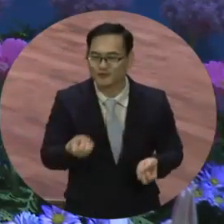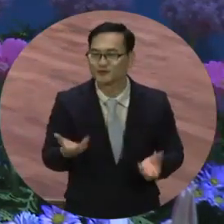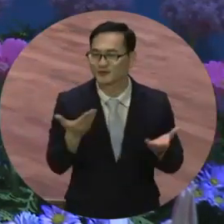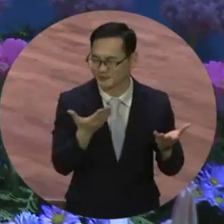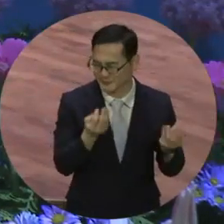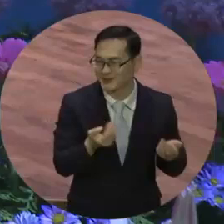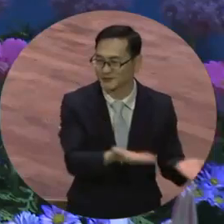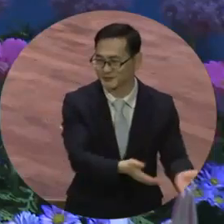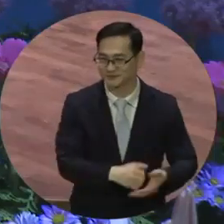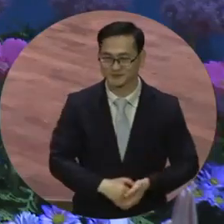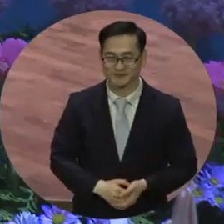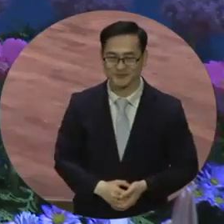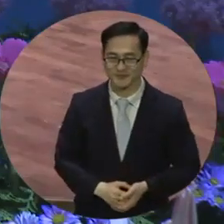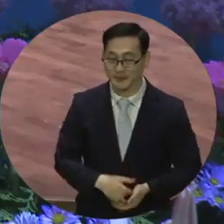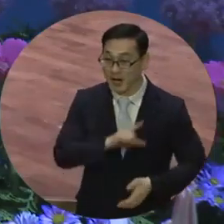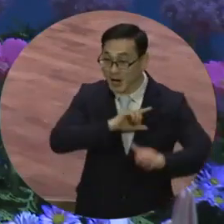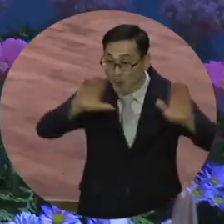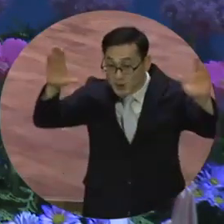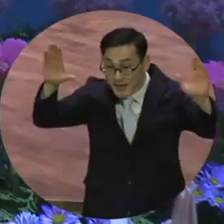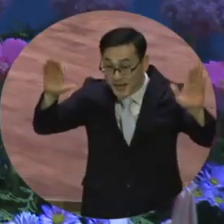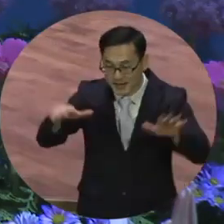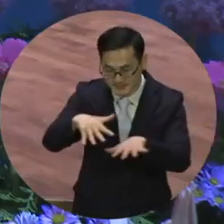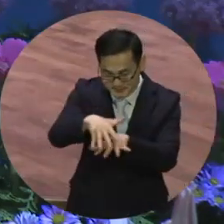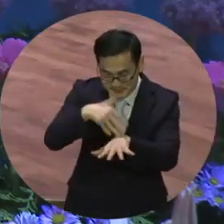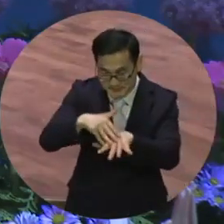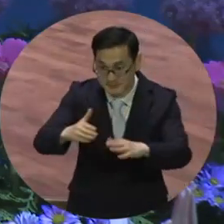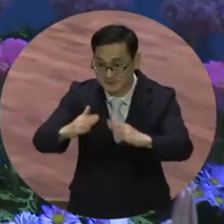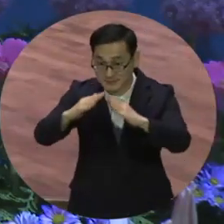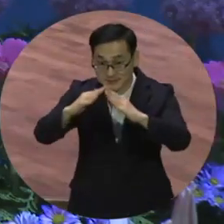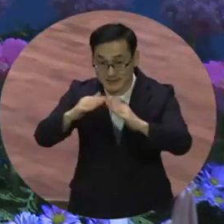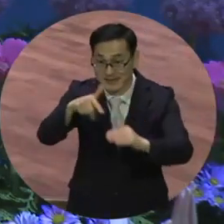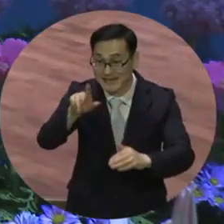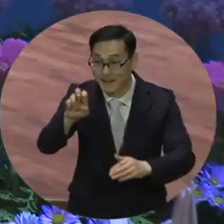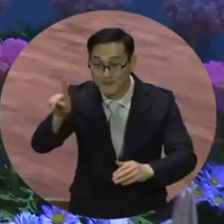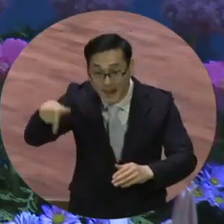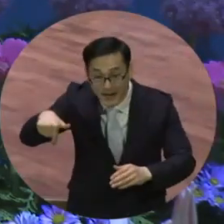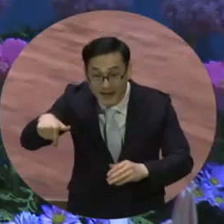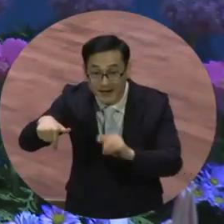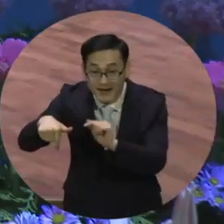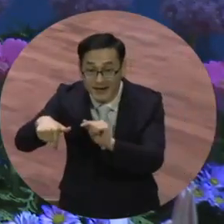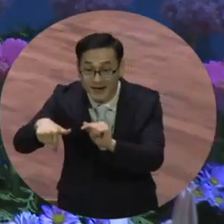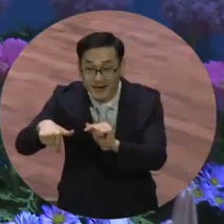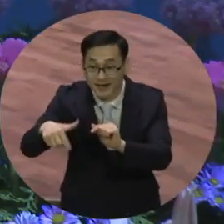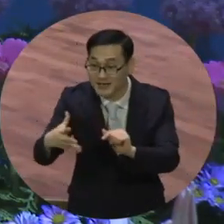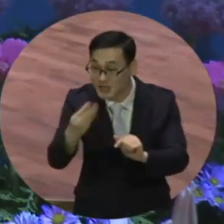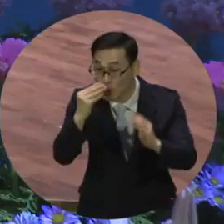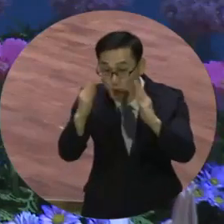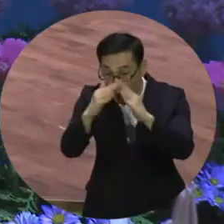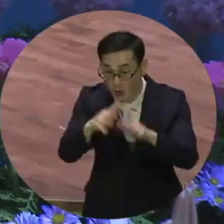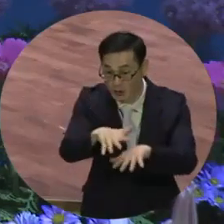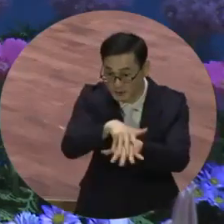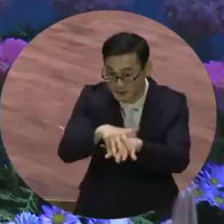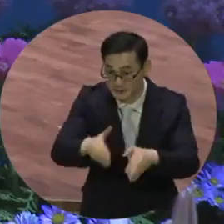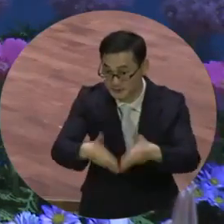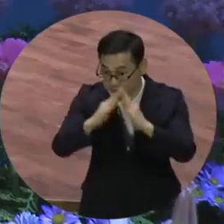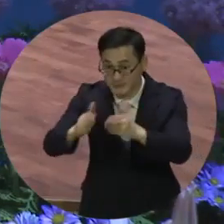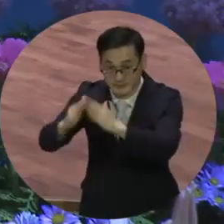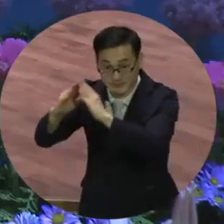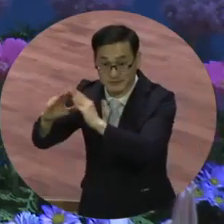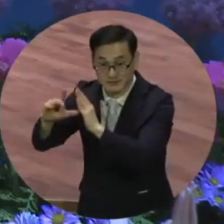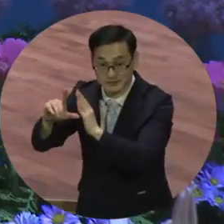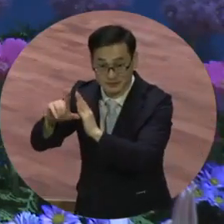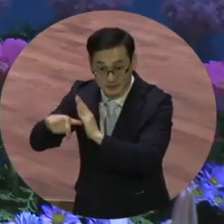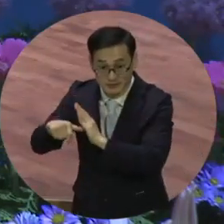다 세운 후에 각 지파별로 이스라엘 지휘관들이 하나님 앞에